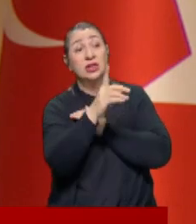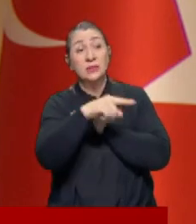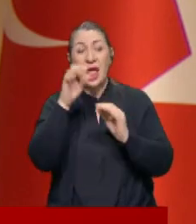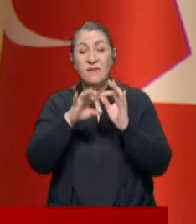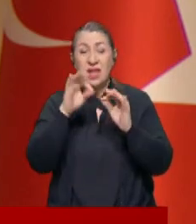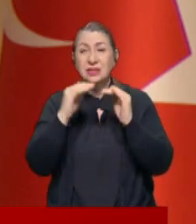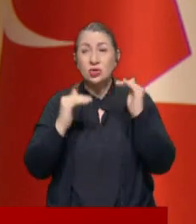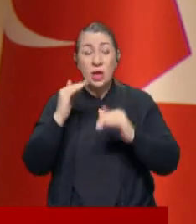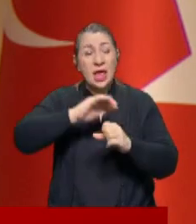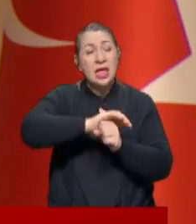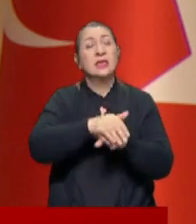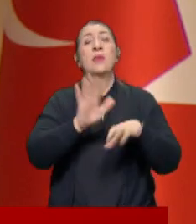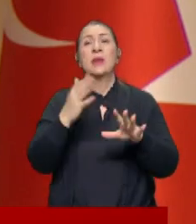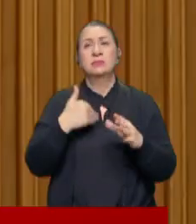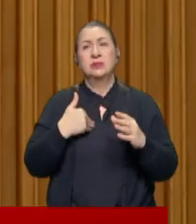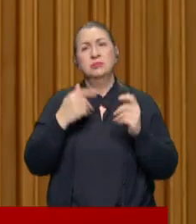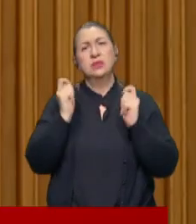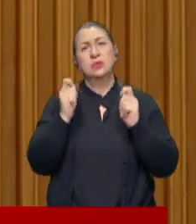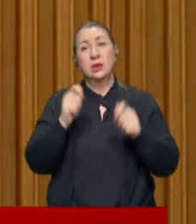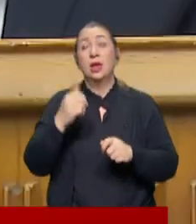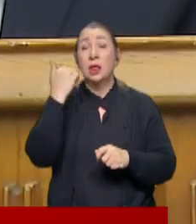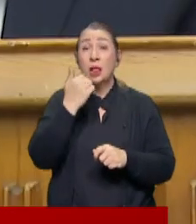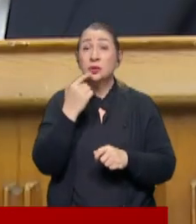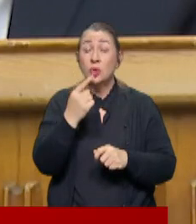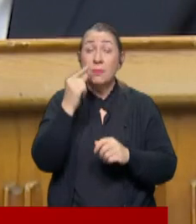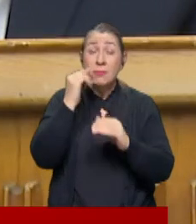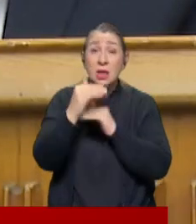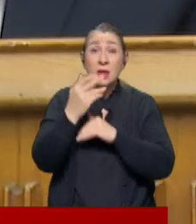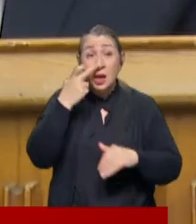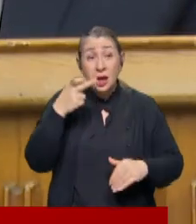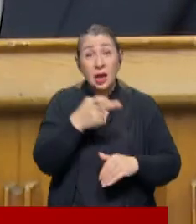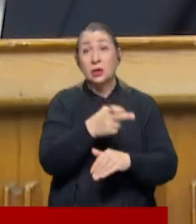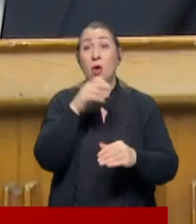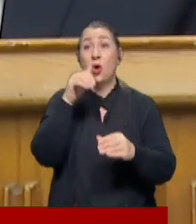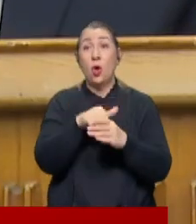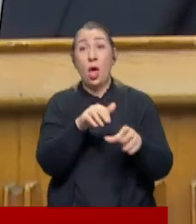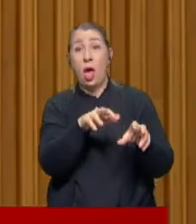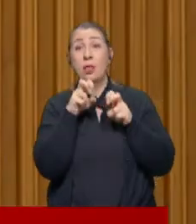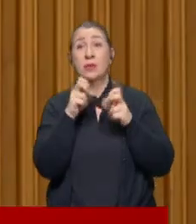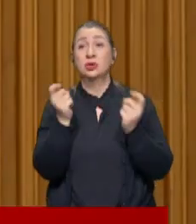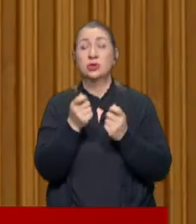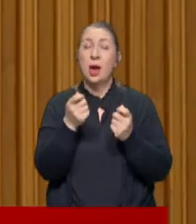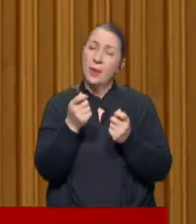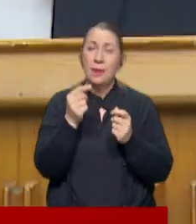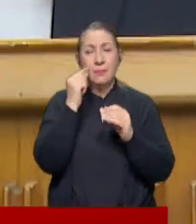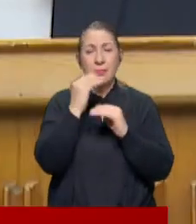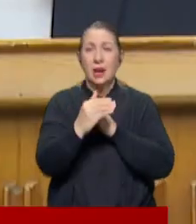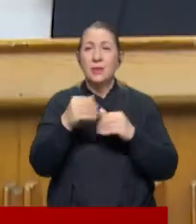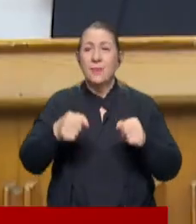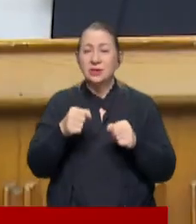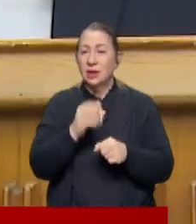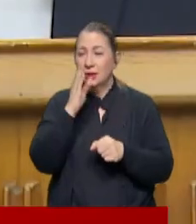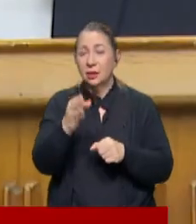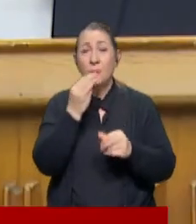enflasyona ezdirmemek boynumuzun borcudur. Yalan söyleyerek, milleti kandırarak oyu devşirmeye çalışıyorlar. Ama millet artık pazara